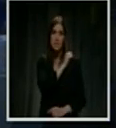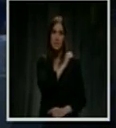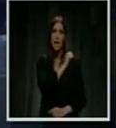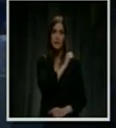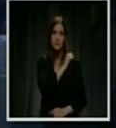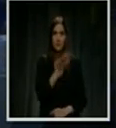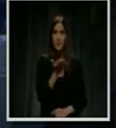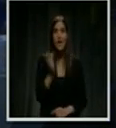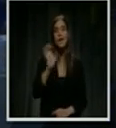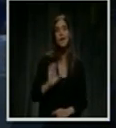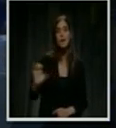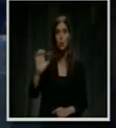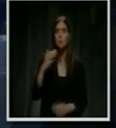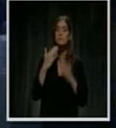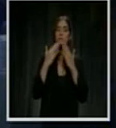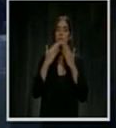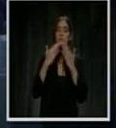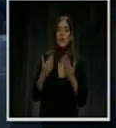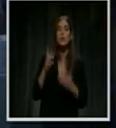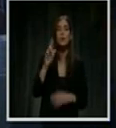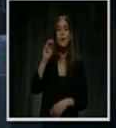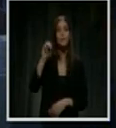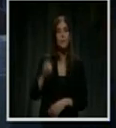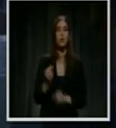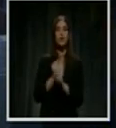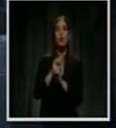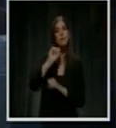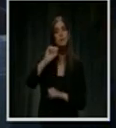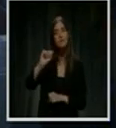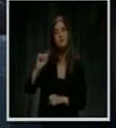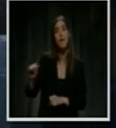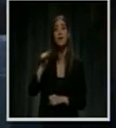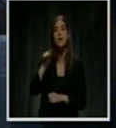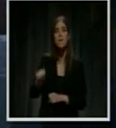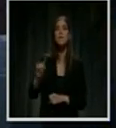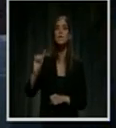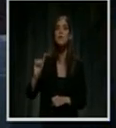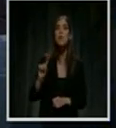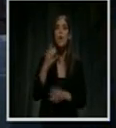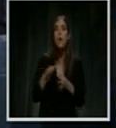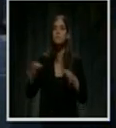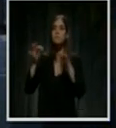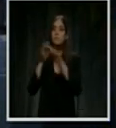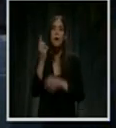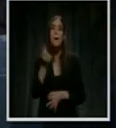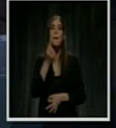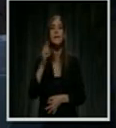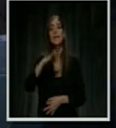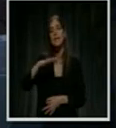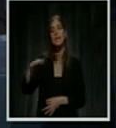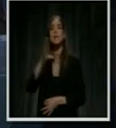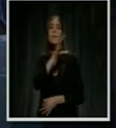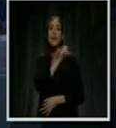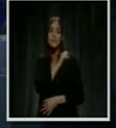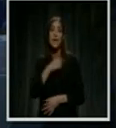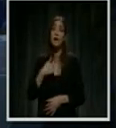ta' dak li għamlet u tal-li hija ħadmet u qabżet għall-poplu Palestinjan. Għattilkom, ħaniġjaw nitkellem biss fuq